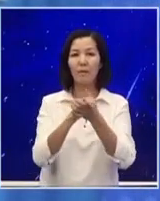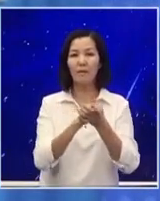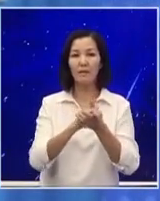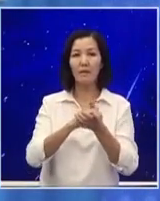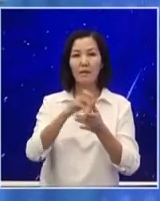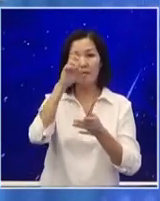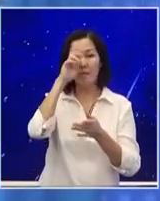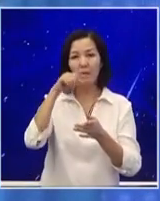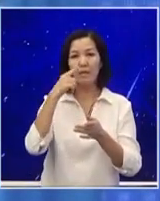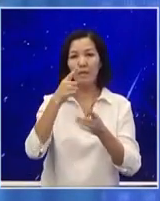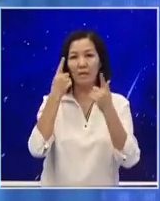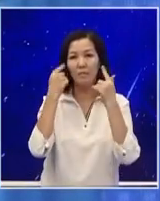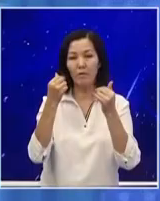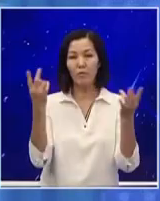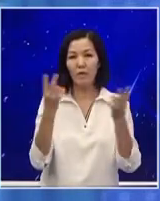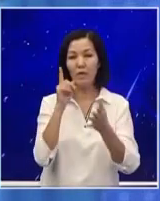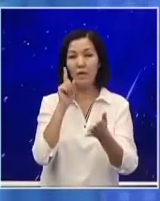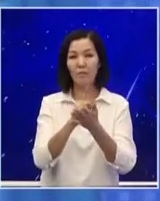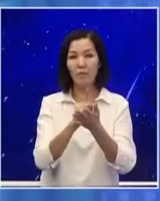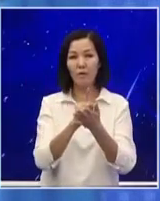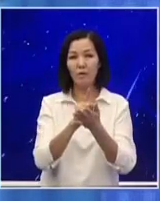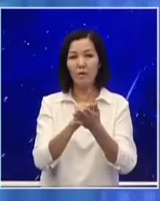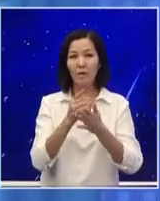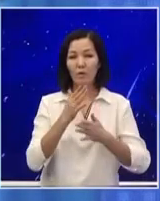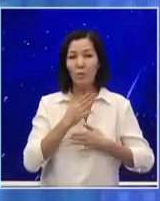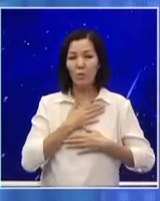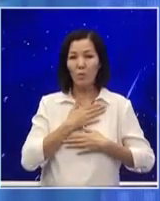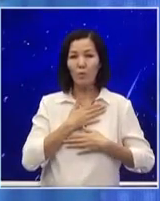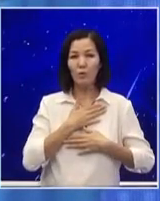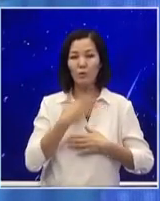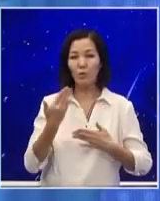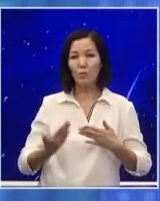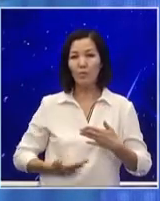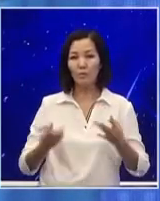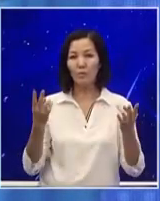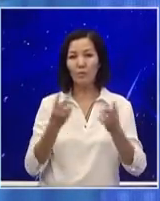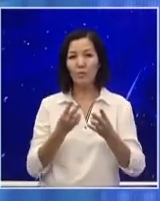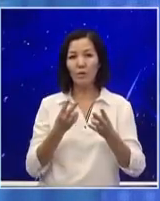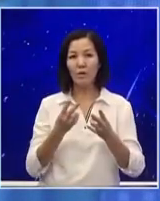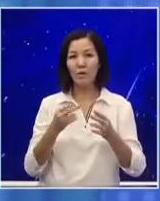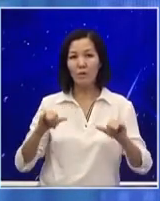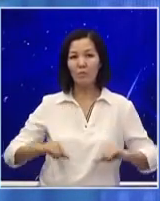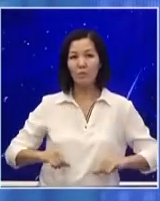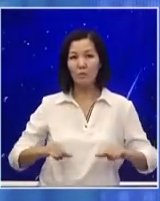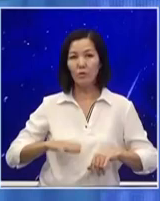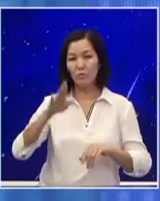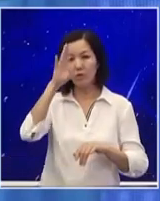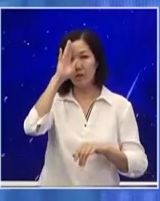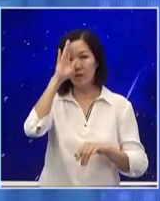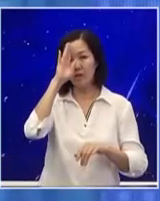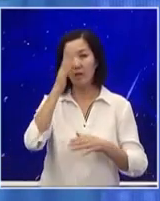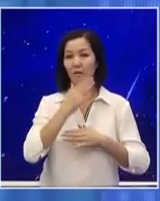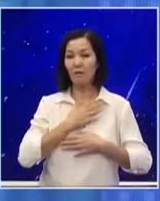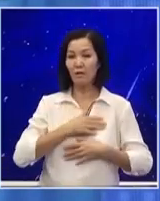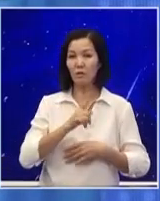білу үлкен рөл атқарады деп ойлаймын. Өз өмірімде болған кейбір тескісі келіп тұратын бұзықтау жігіттерге «Бауырым, тыныштық